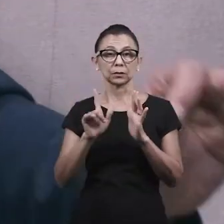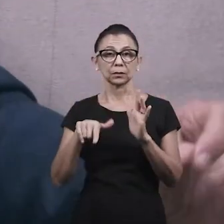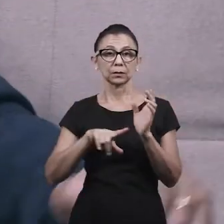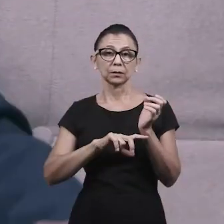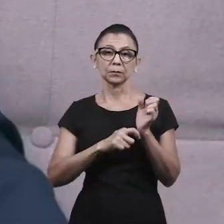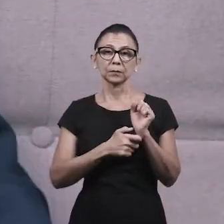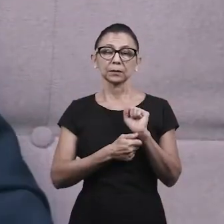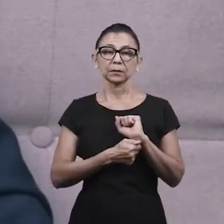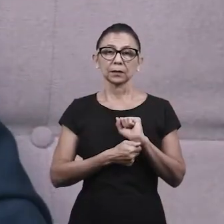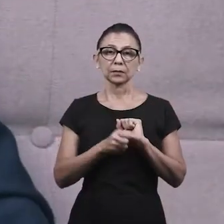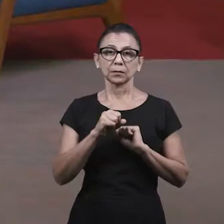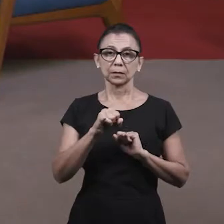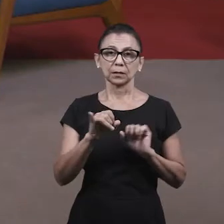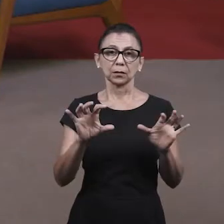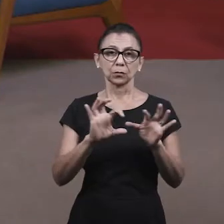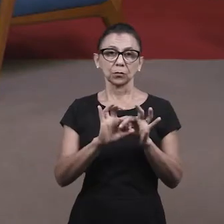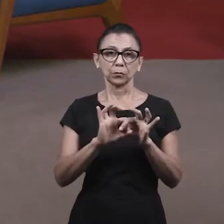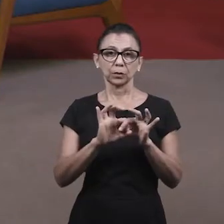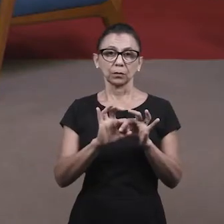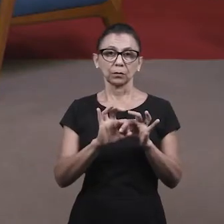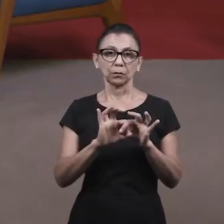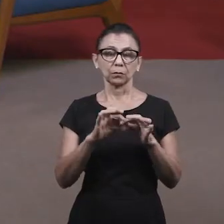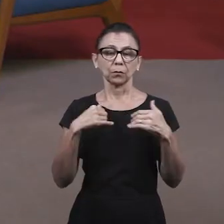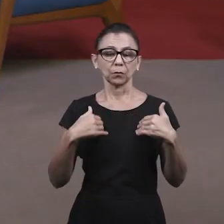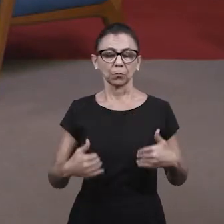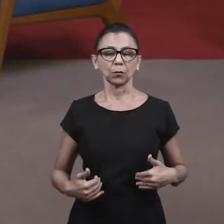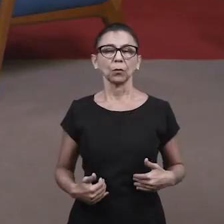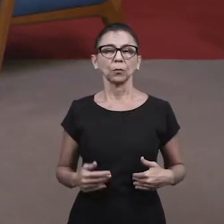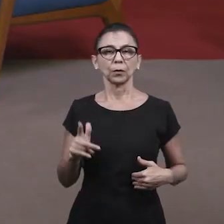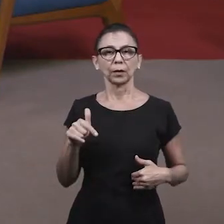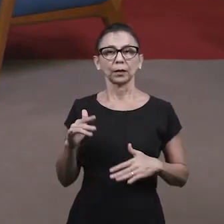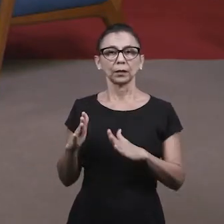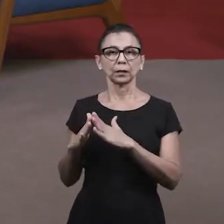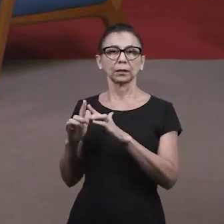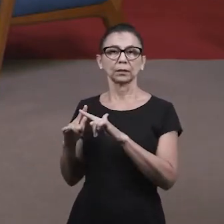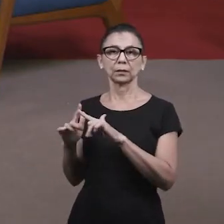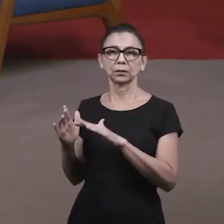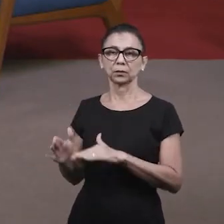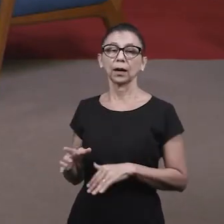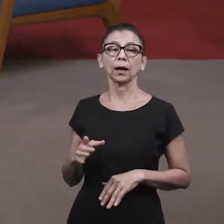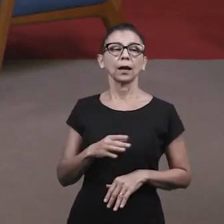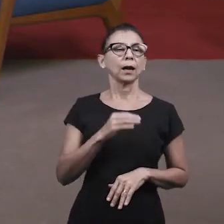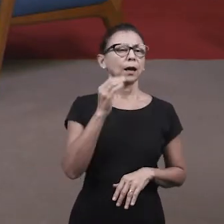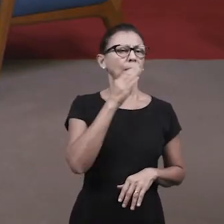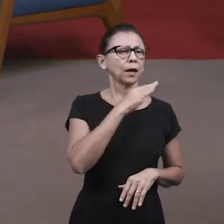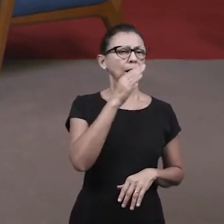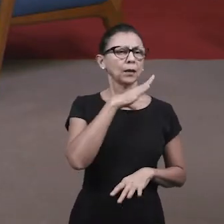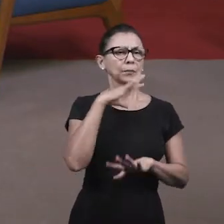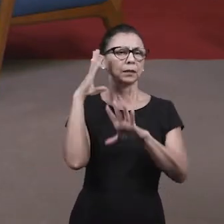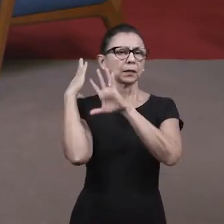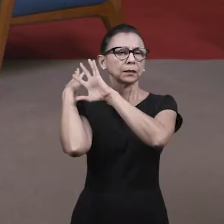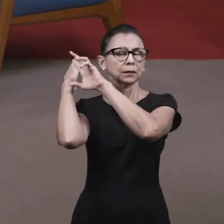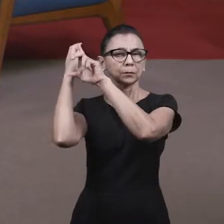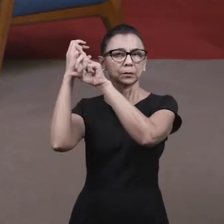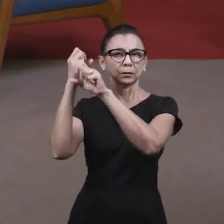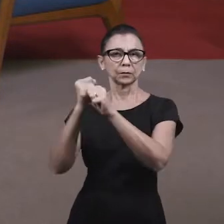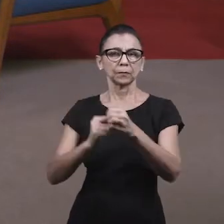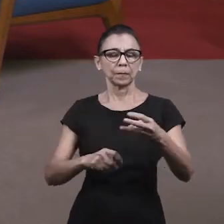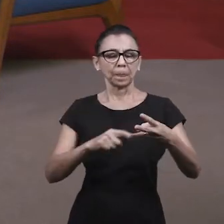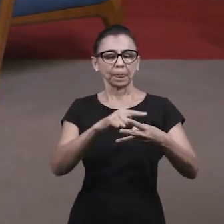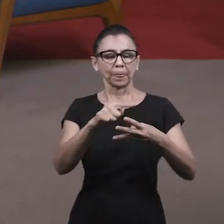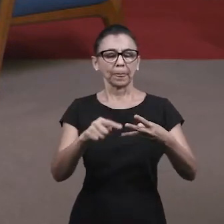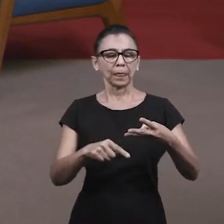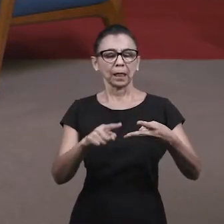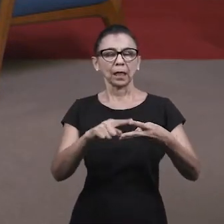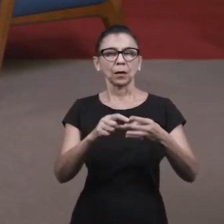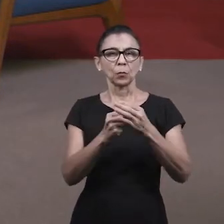le mystère qui est Jésus à celui qui a communion avec le corps. Et seulement en faisant